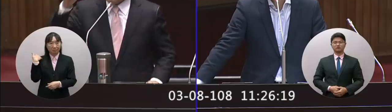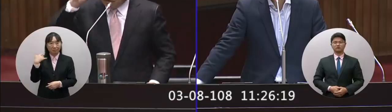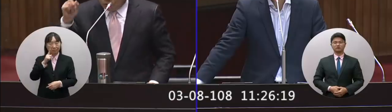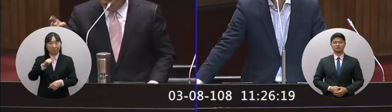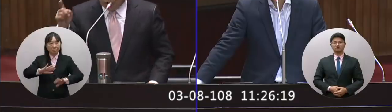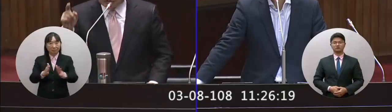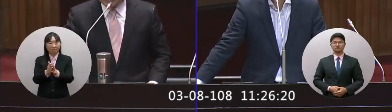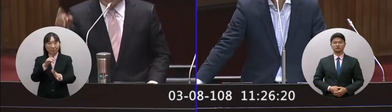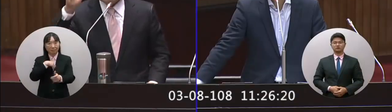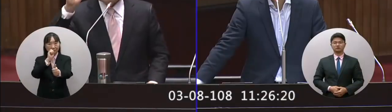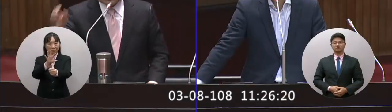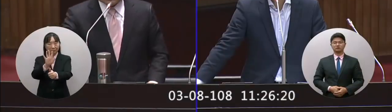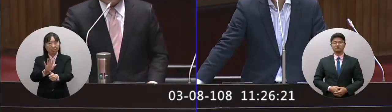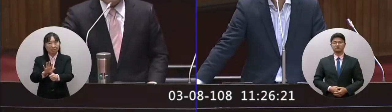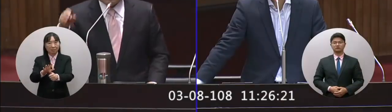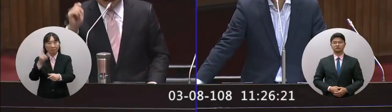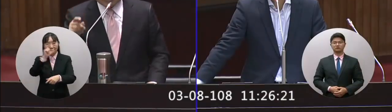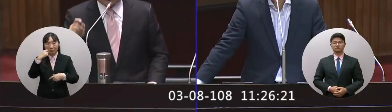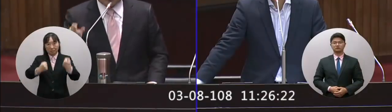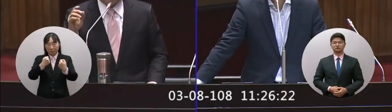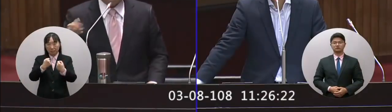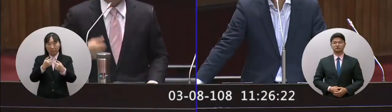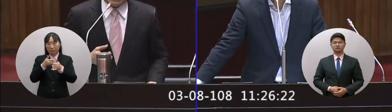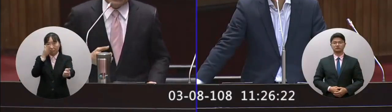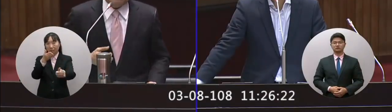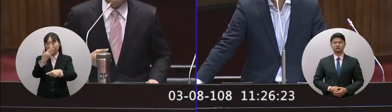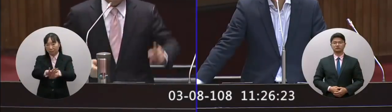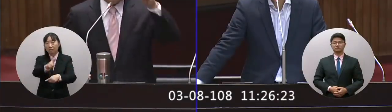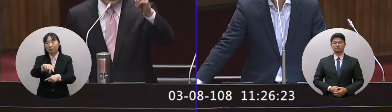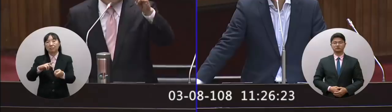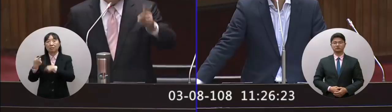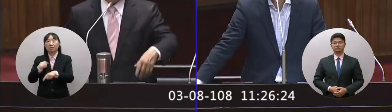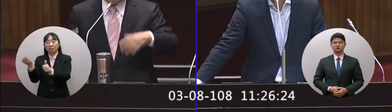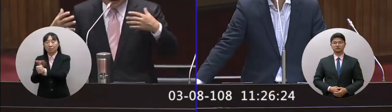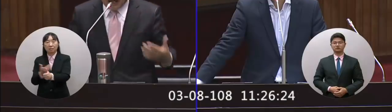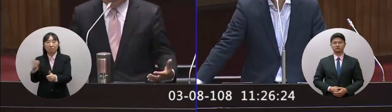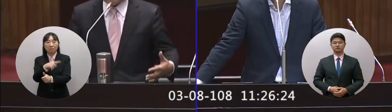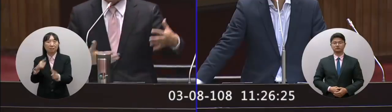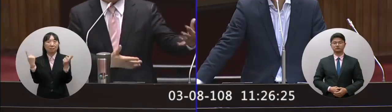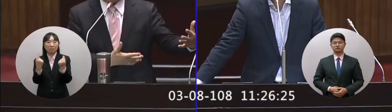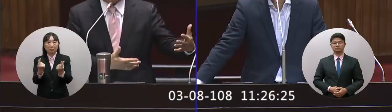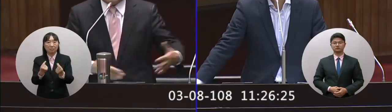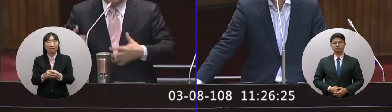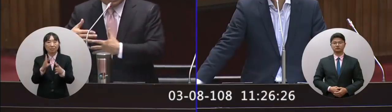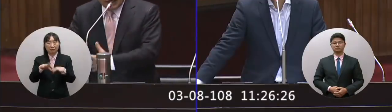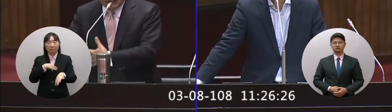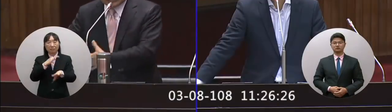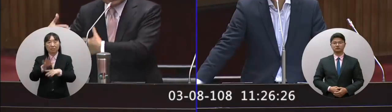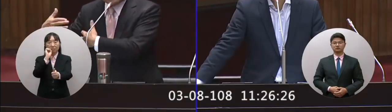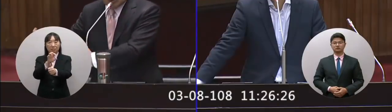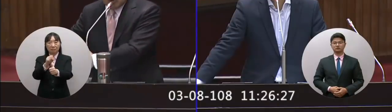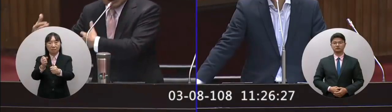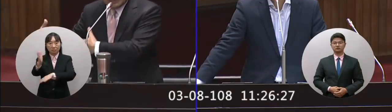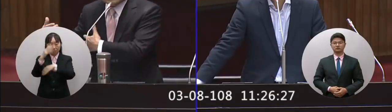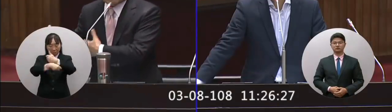示，酒驾致死等同故意杀人。第二，我就要求相关部委立